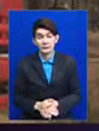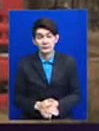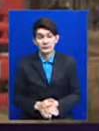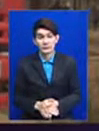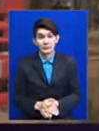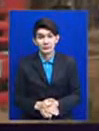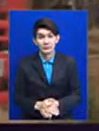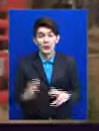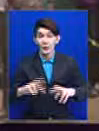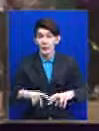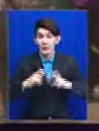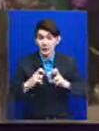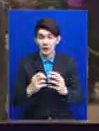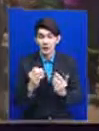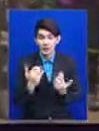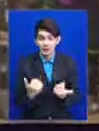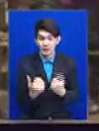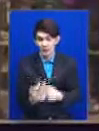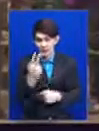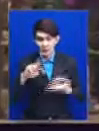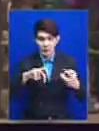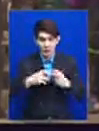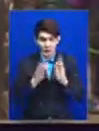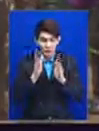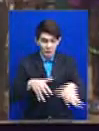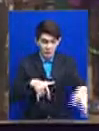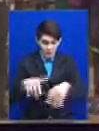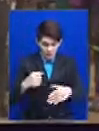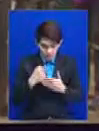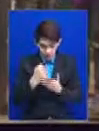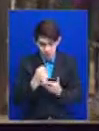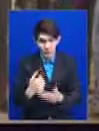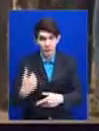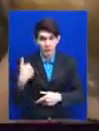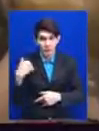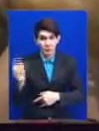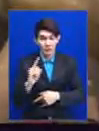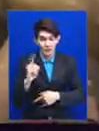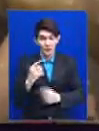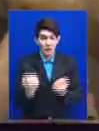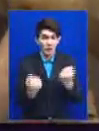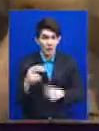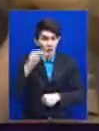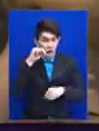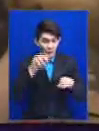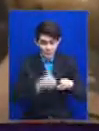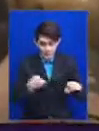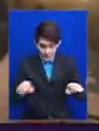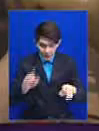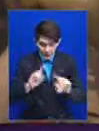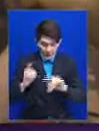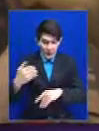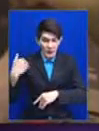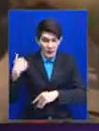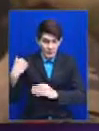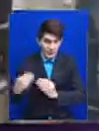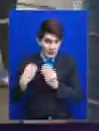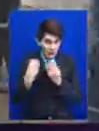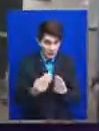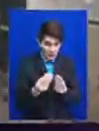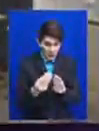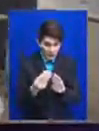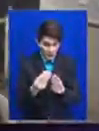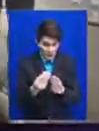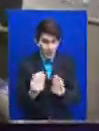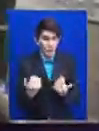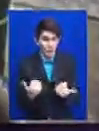ทางจังหวัดสุรินทร์จึงได้เห็นถึงปัญหาของชาวบ้านได้เข้ามาให้ความช่วยเหลือโดยการนำรถบรรทุกน้ำจากประปาส่วนภูมิภาคส่งมายัง